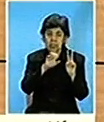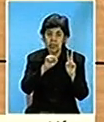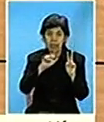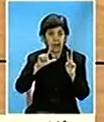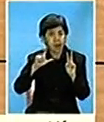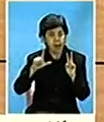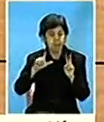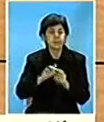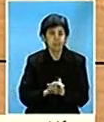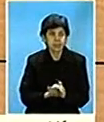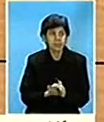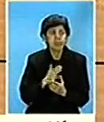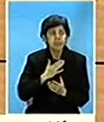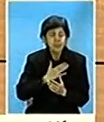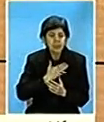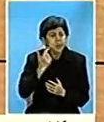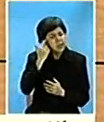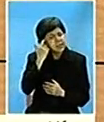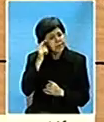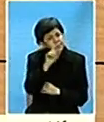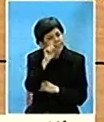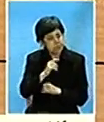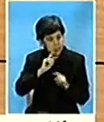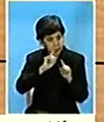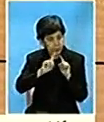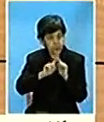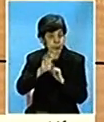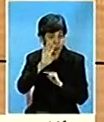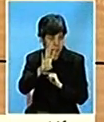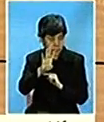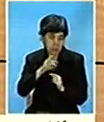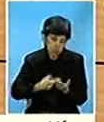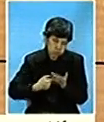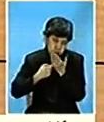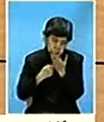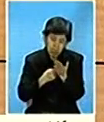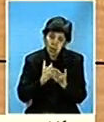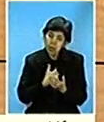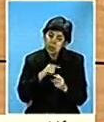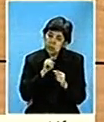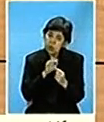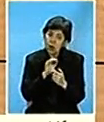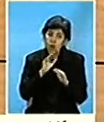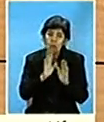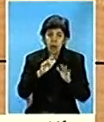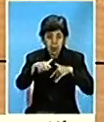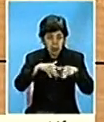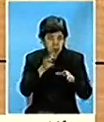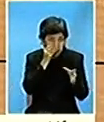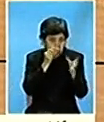2.4 ล้านบาทมีข้อสังเกต4เรื่องที่อยากมานำเสนอผ่านไปยังประชาชนได้รับท